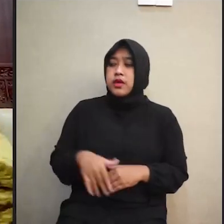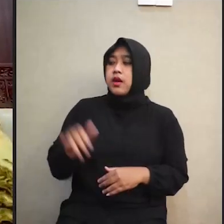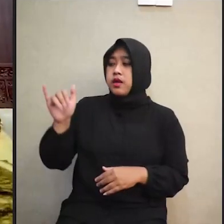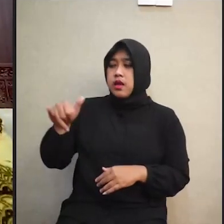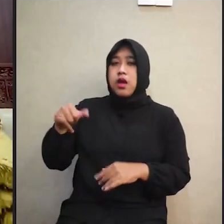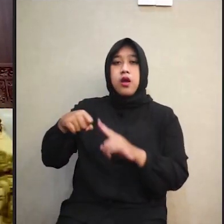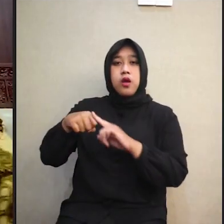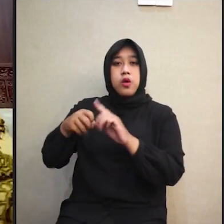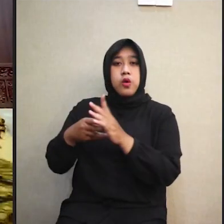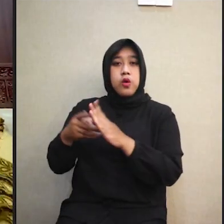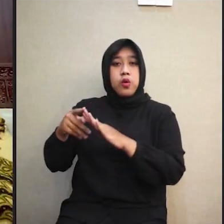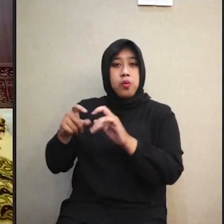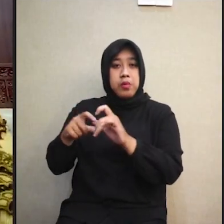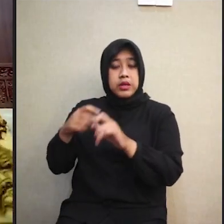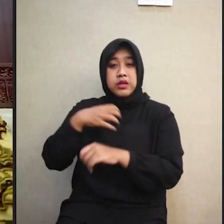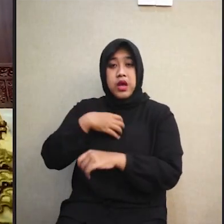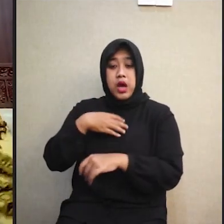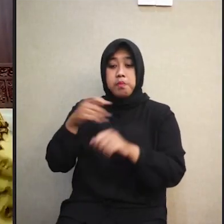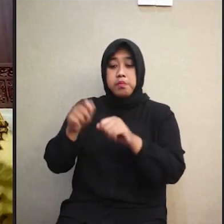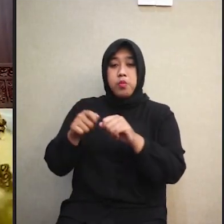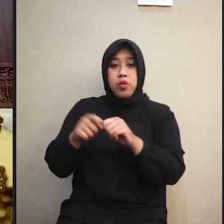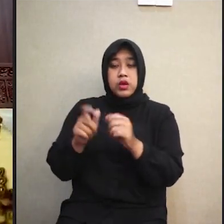membuat laporan